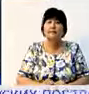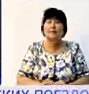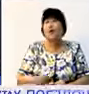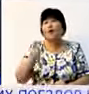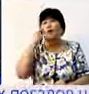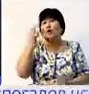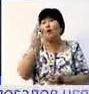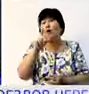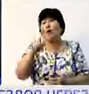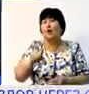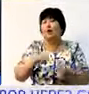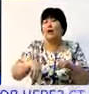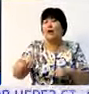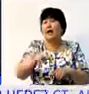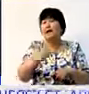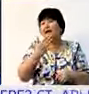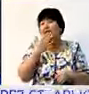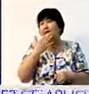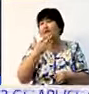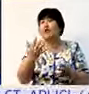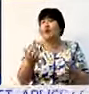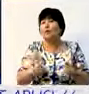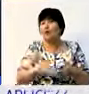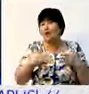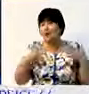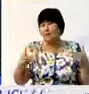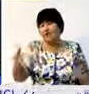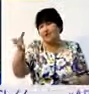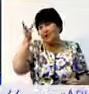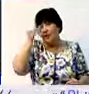Думаю, художники отечественные и иностранные получили большие